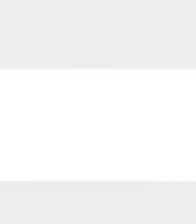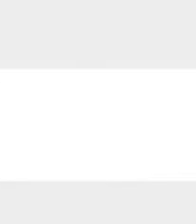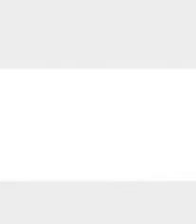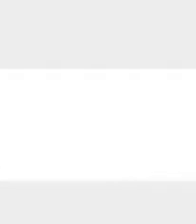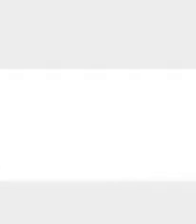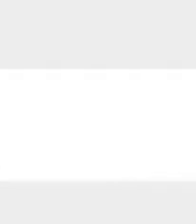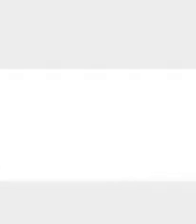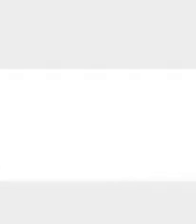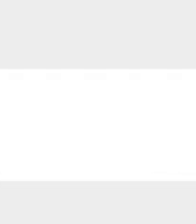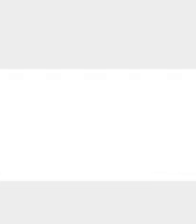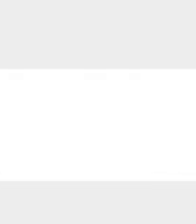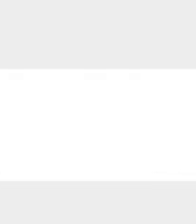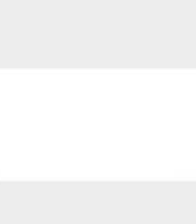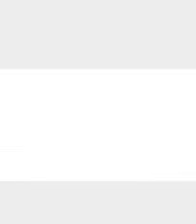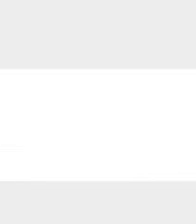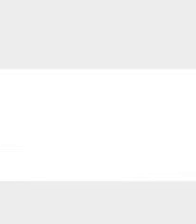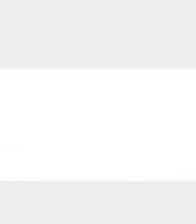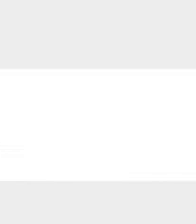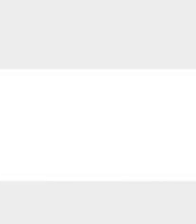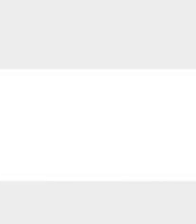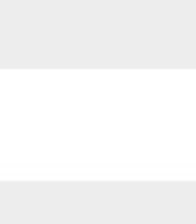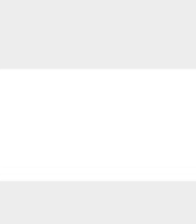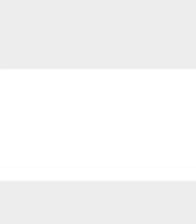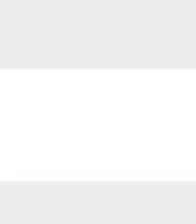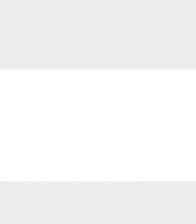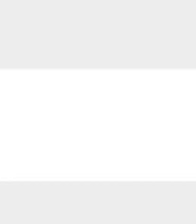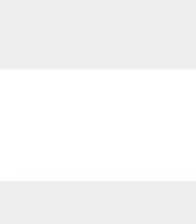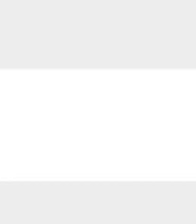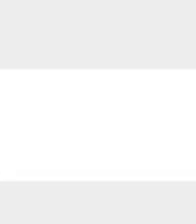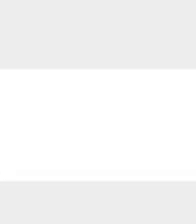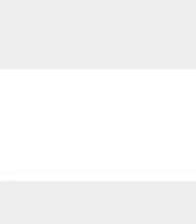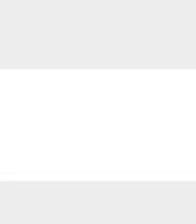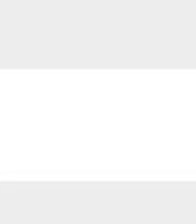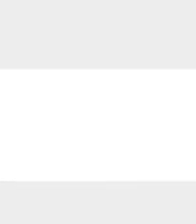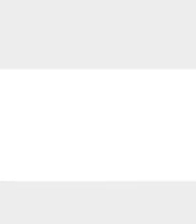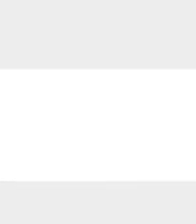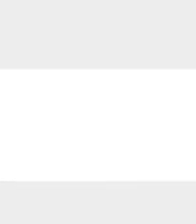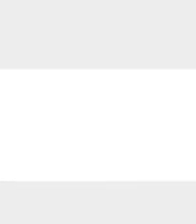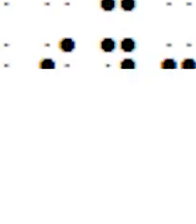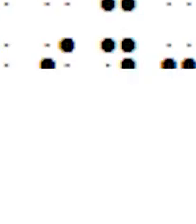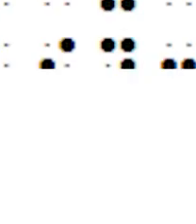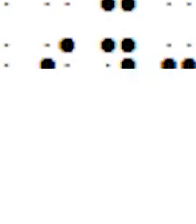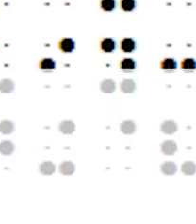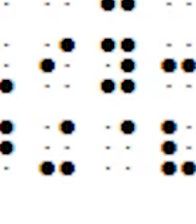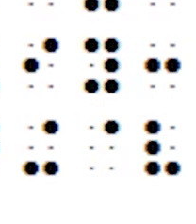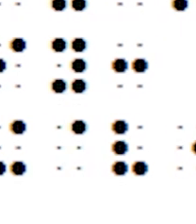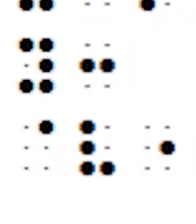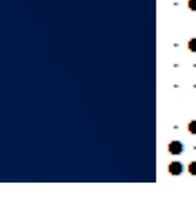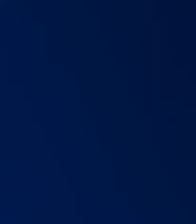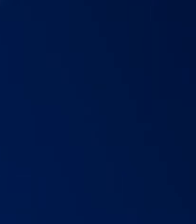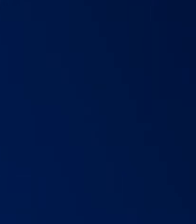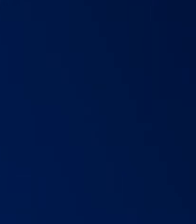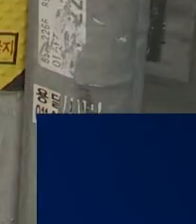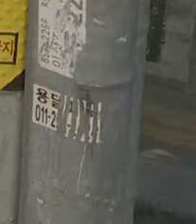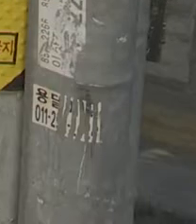강서구청 홈페이지에서는 시각장애인을 위한 음성 서비스 외에 전자점자 서비스도 함께 시행합니다.